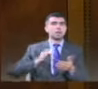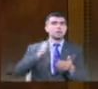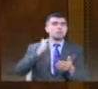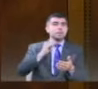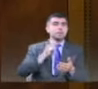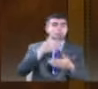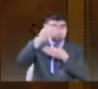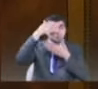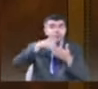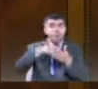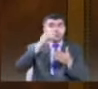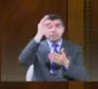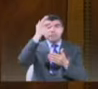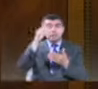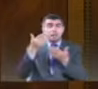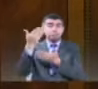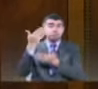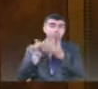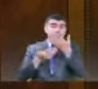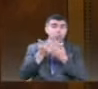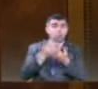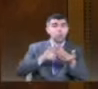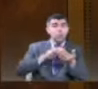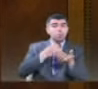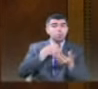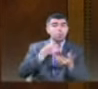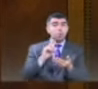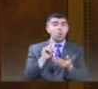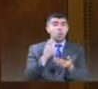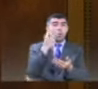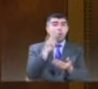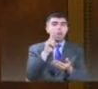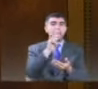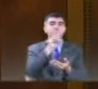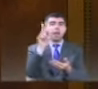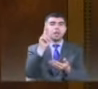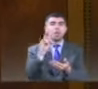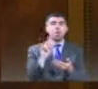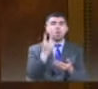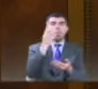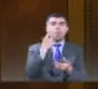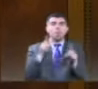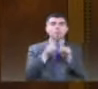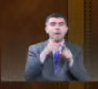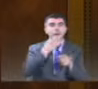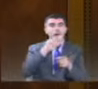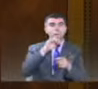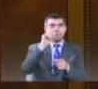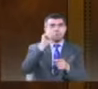الدولة سياساتها الخارجية تخضع أولا لتوجيهات ملوكنا، والحمد لله